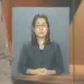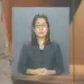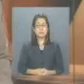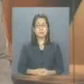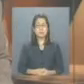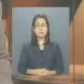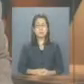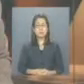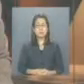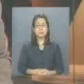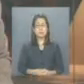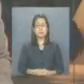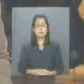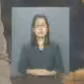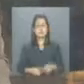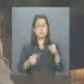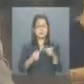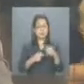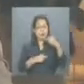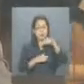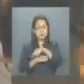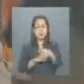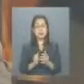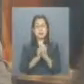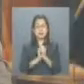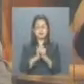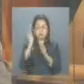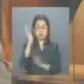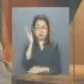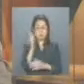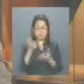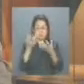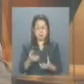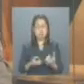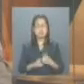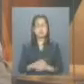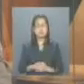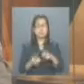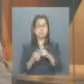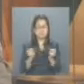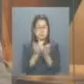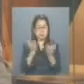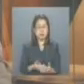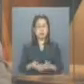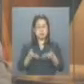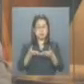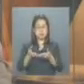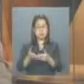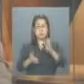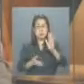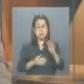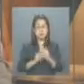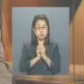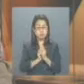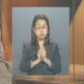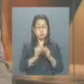14ความตึงเครียดในทะเลจีนใต้มีแนวโน้มเพิ่มขึ้นค่ะหลังจีนส่งเรือลาดตระเวนที่ทันสมัยที่สุดประจำการในทะเลจีนใต้เพื่อคุ้มคร